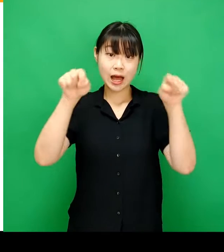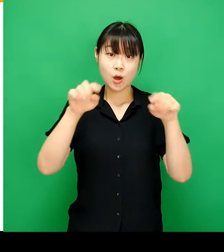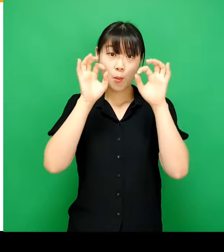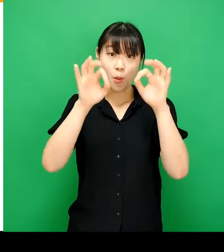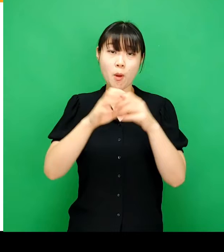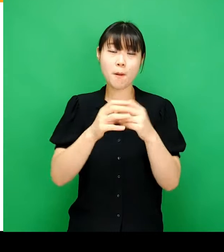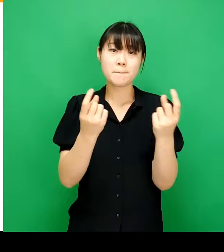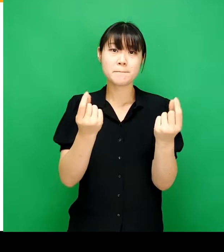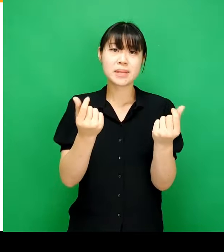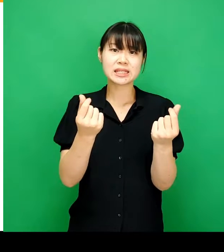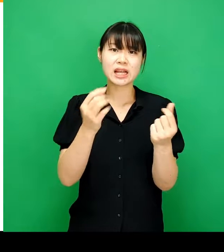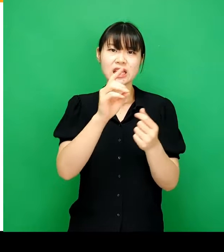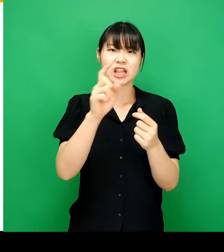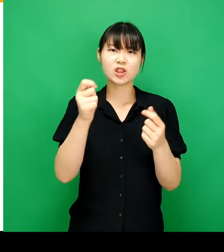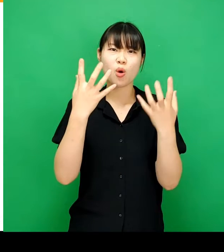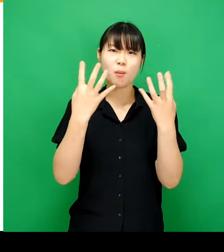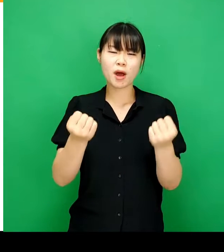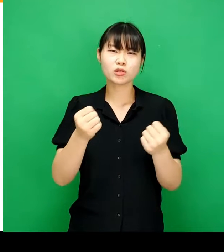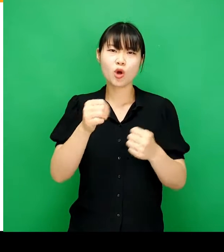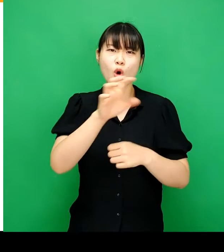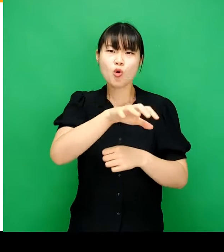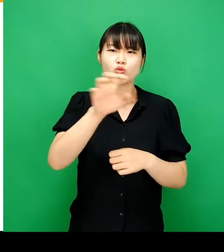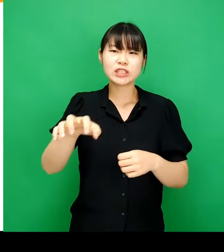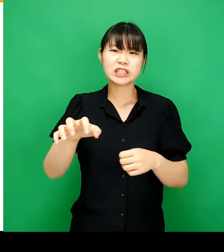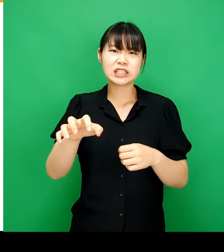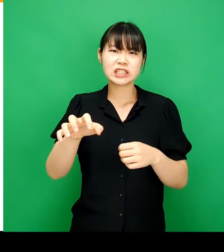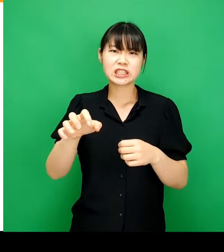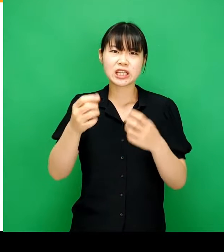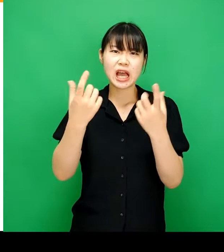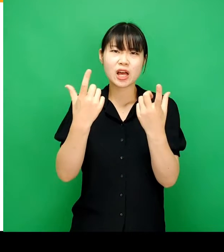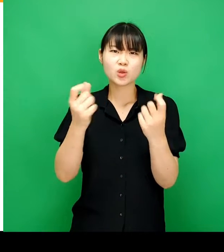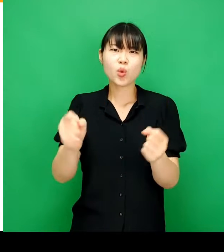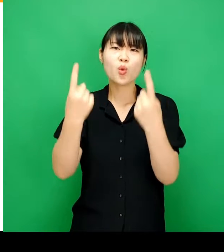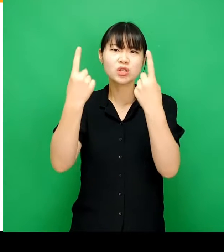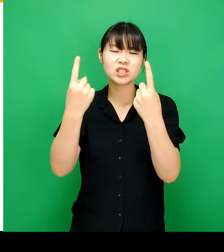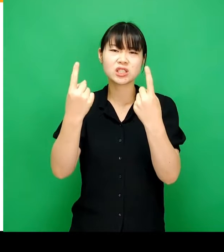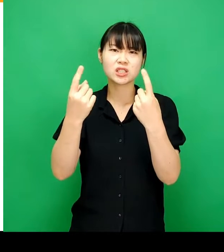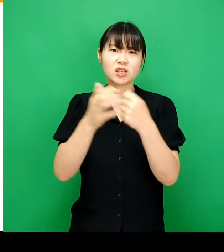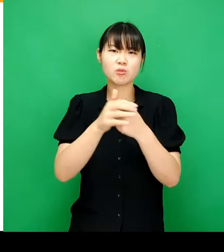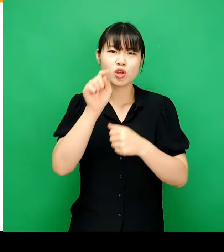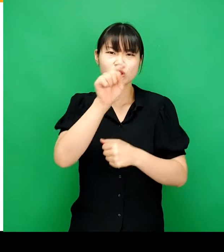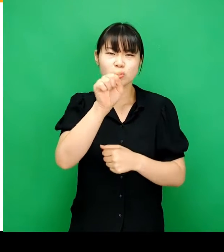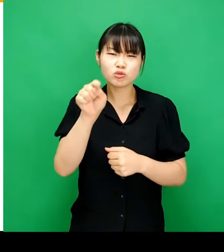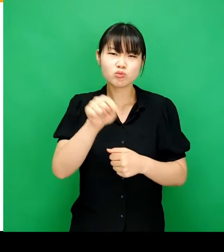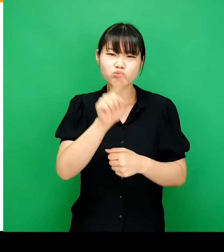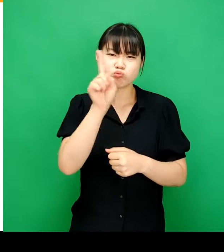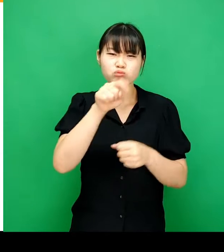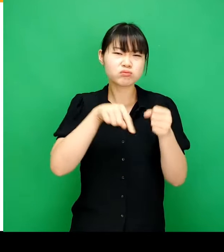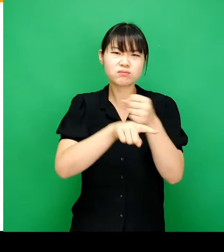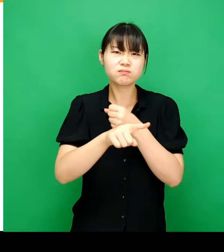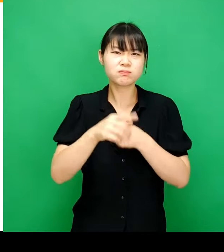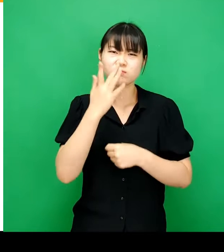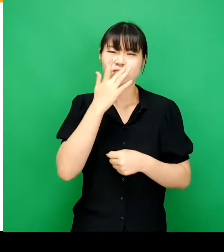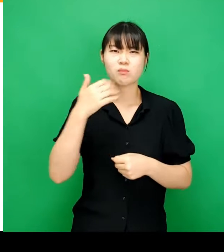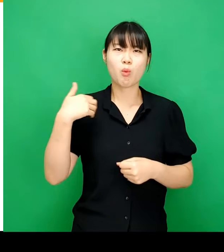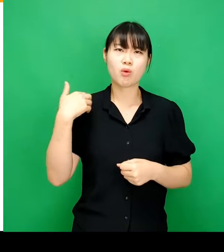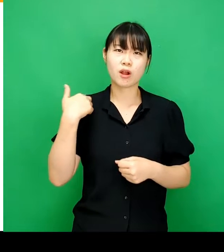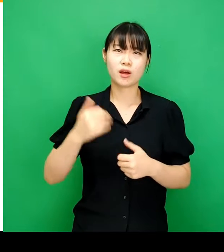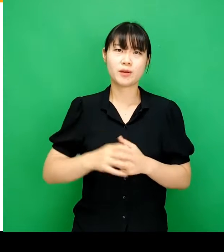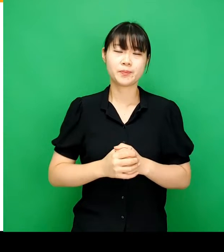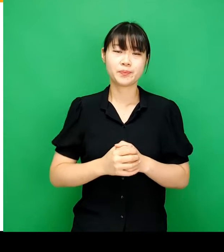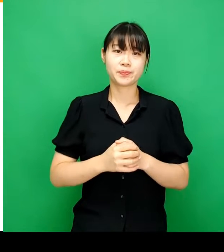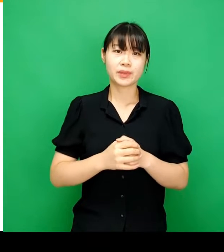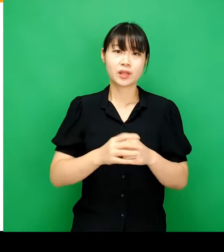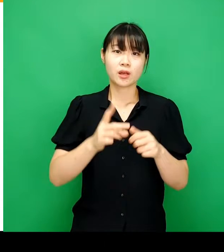것인데요. 사각형 부분을 보시면 비슷한 데이터가 많아서 위치가 겹쳐지면서 각 점이 어떤 데이터를